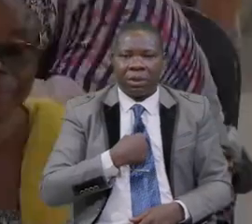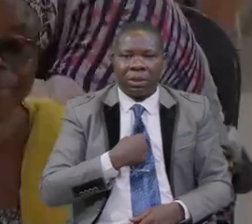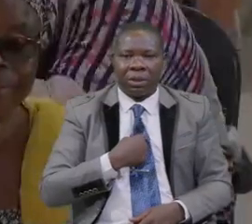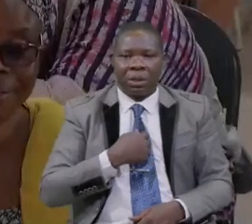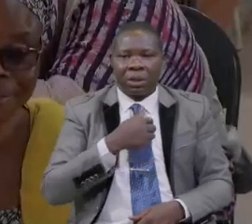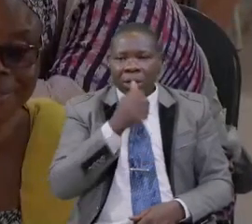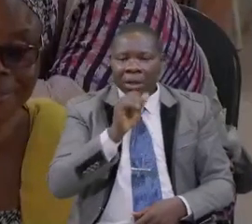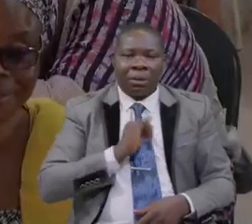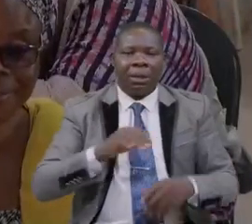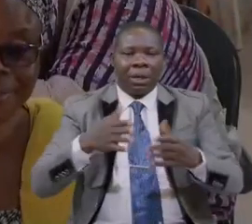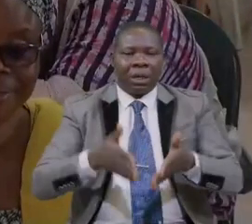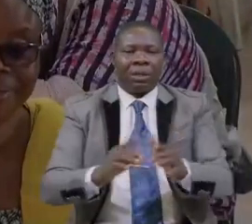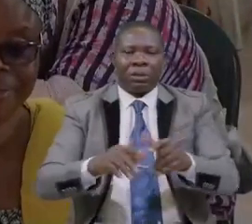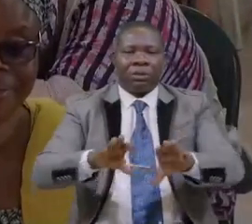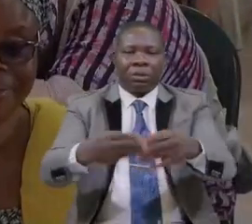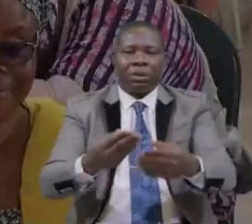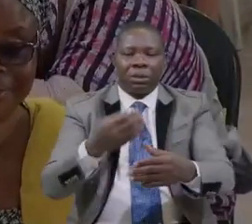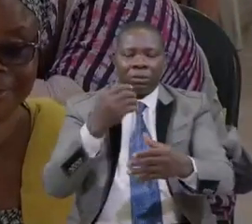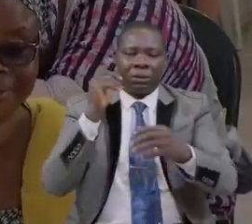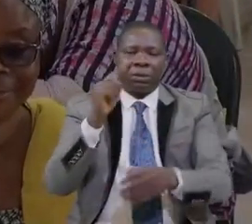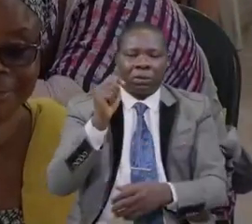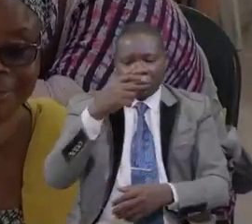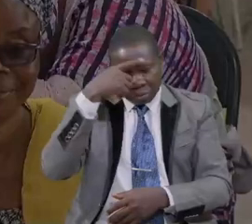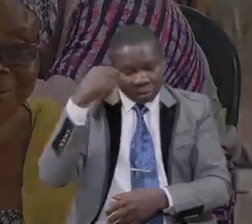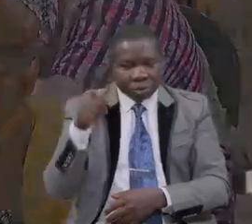Est-ce qu'on me permet de donner le témoignage? Parce que vous savez.